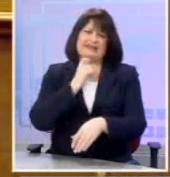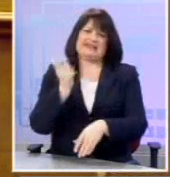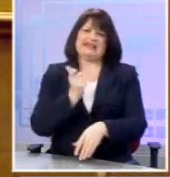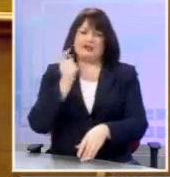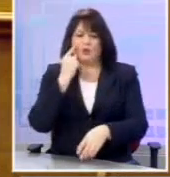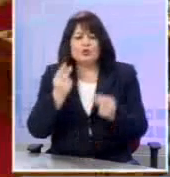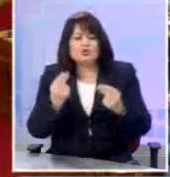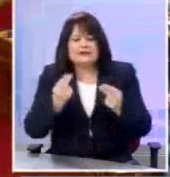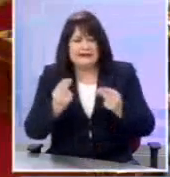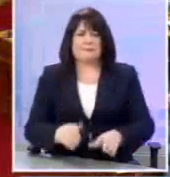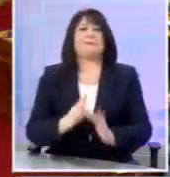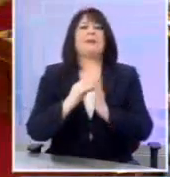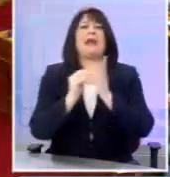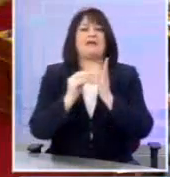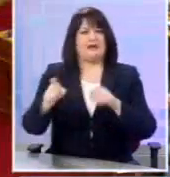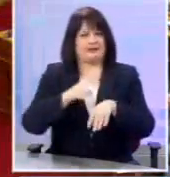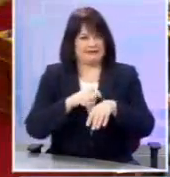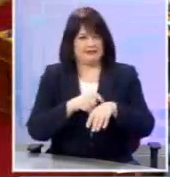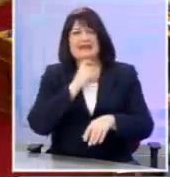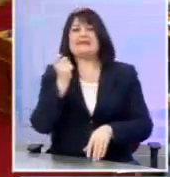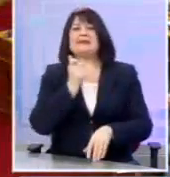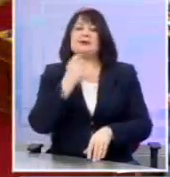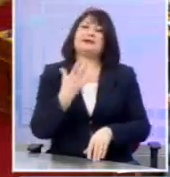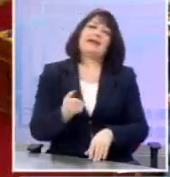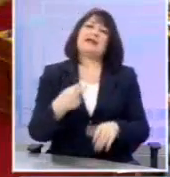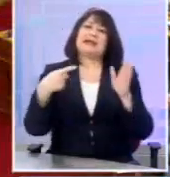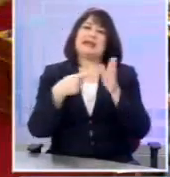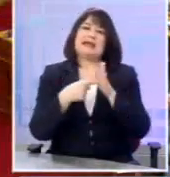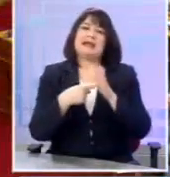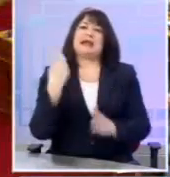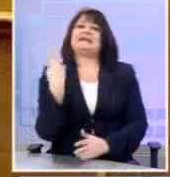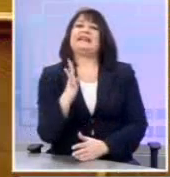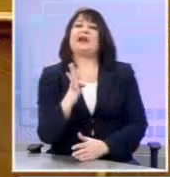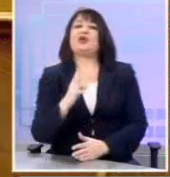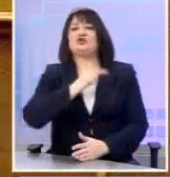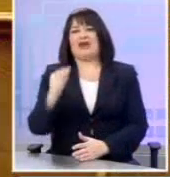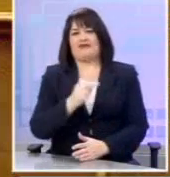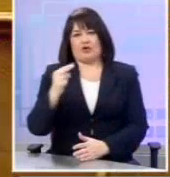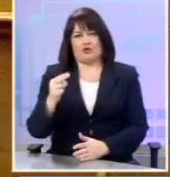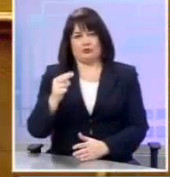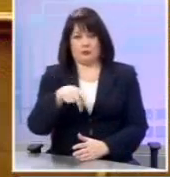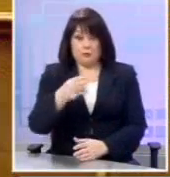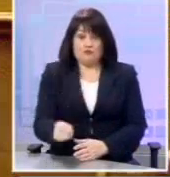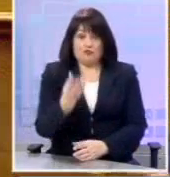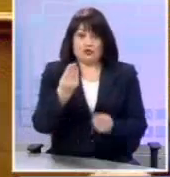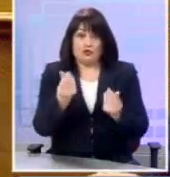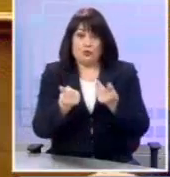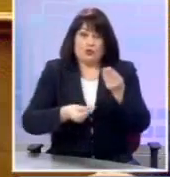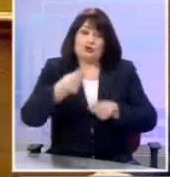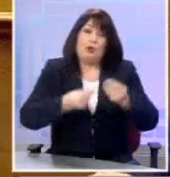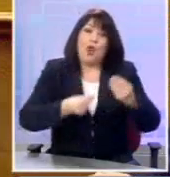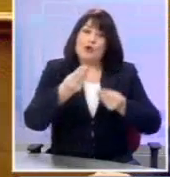Για παράδειγμα, αν κάποιος σήμερα έχει σύνταξη 1.400 ευρώ και με τον νέο υπολογισμό η σύνταξη